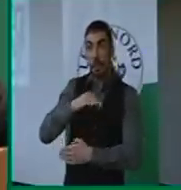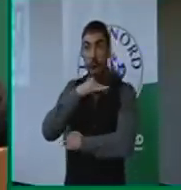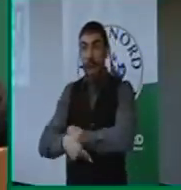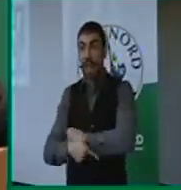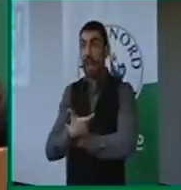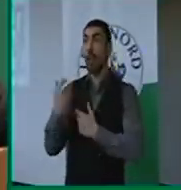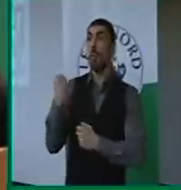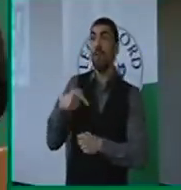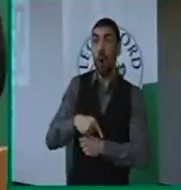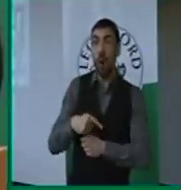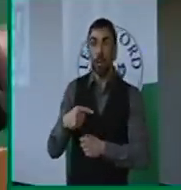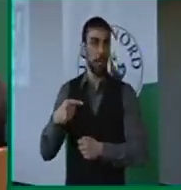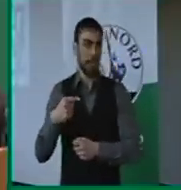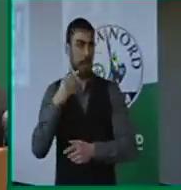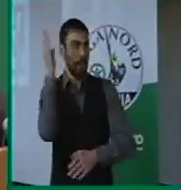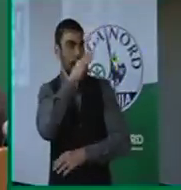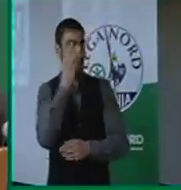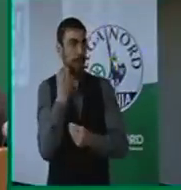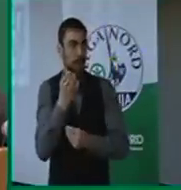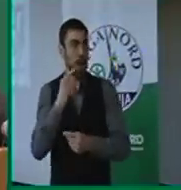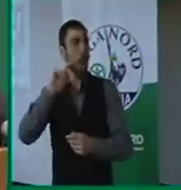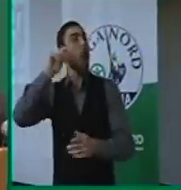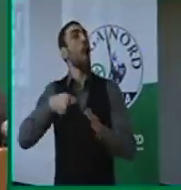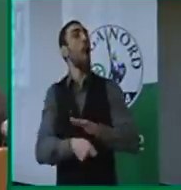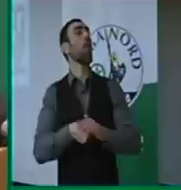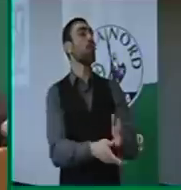forte pazzo è la